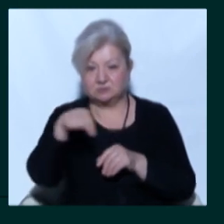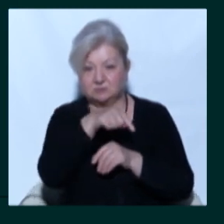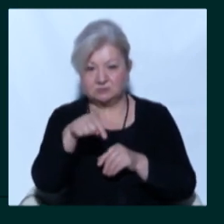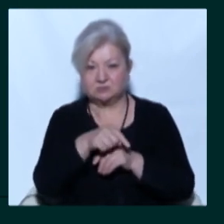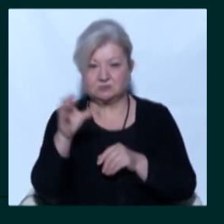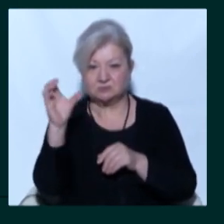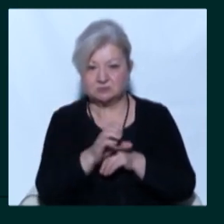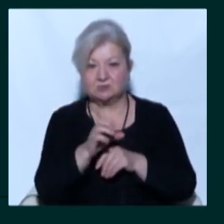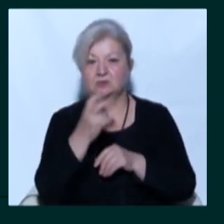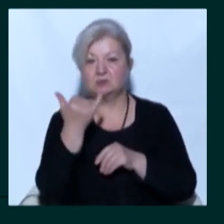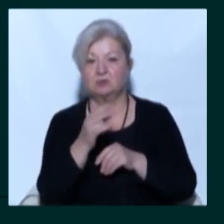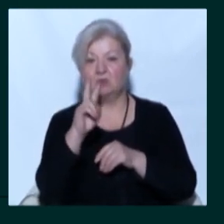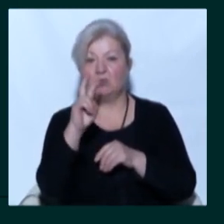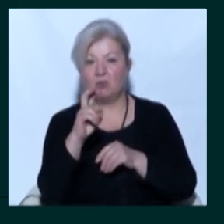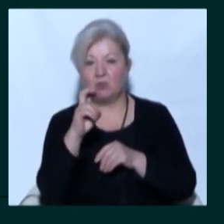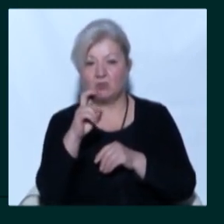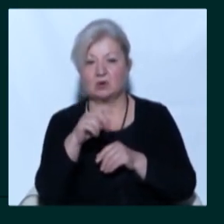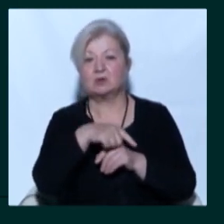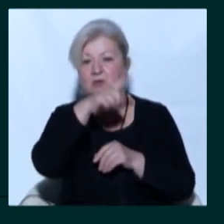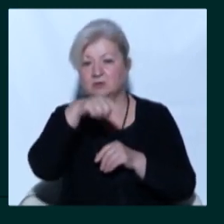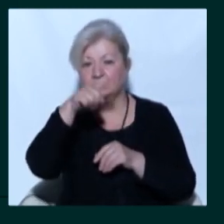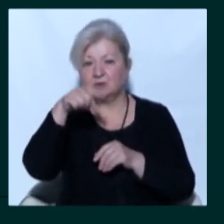ერთნაირია, სიხშირეებშია განსხვავება.